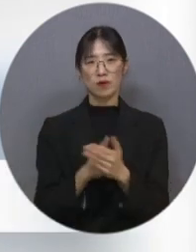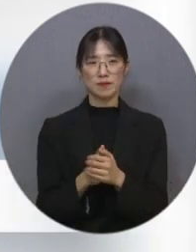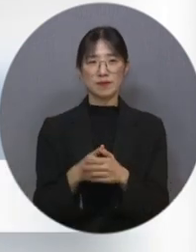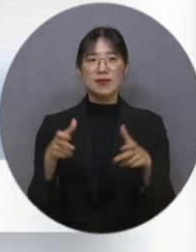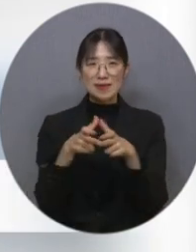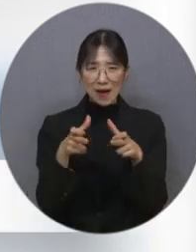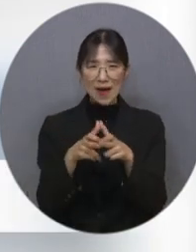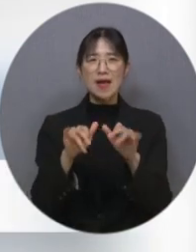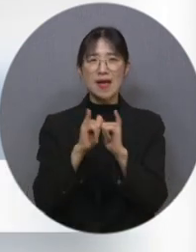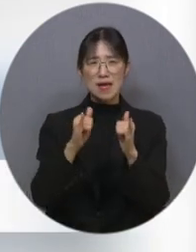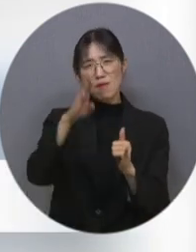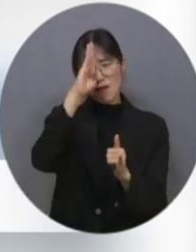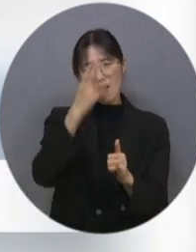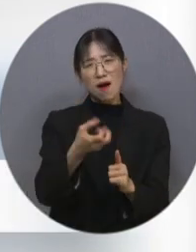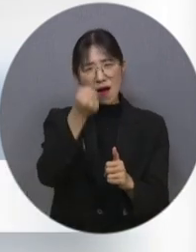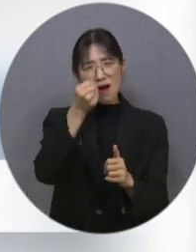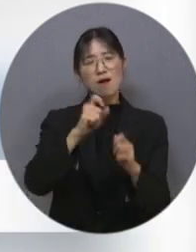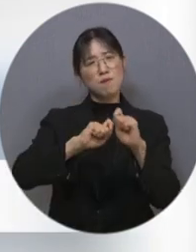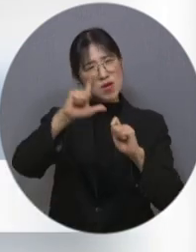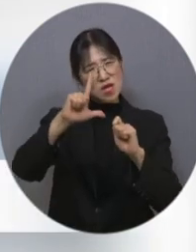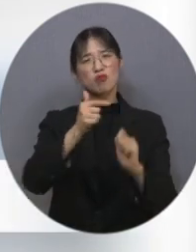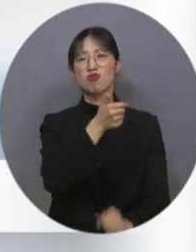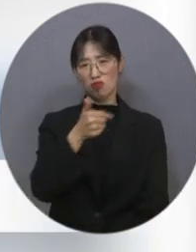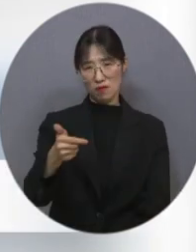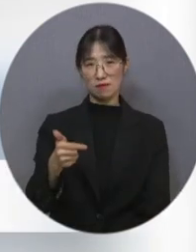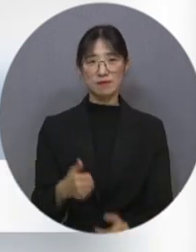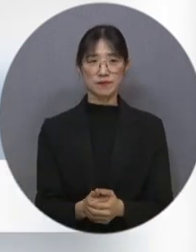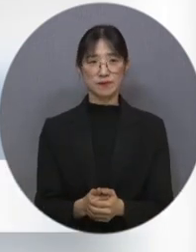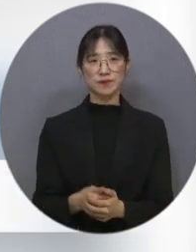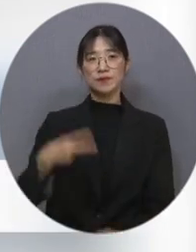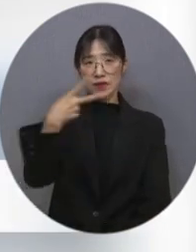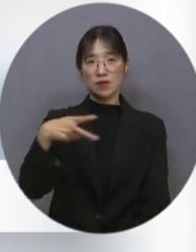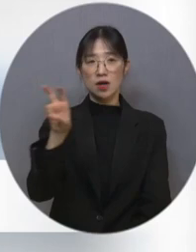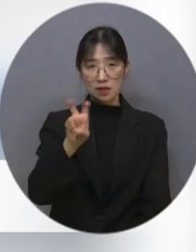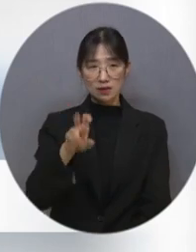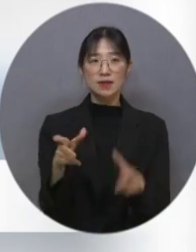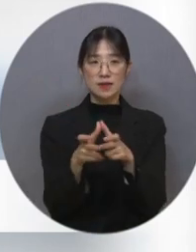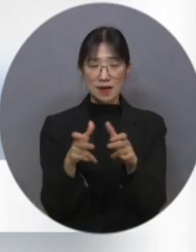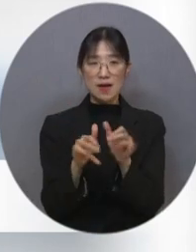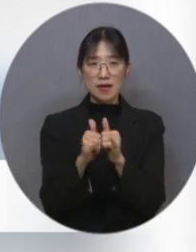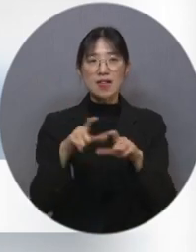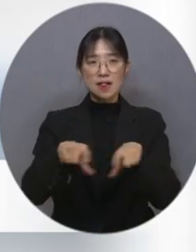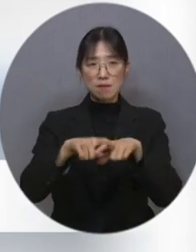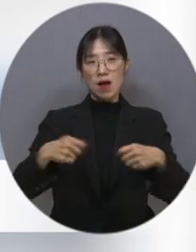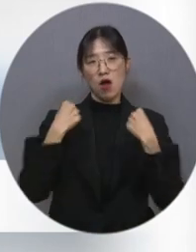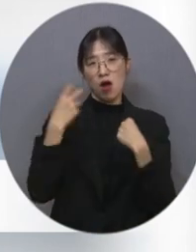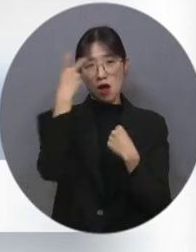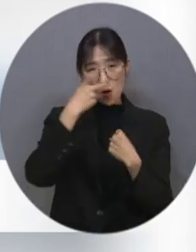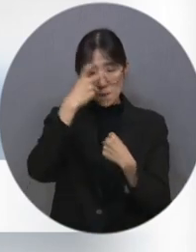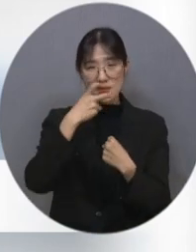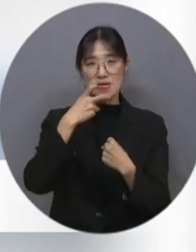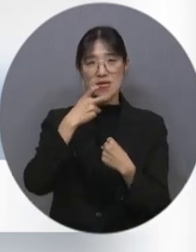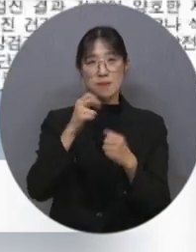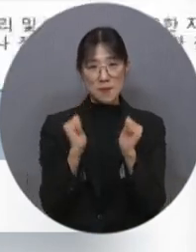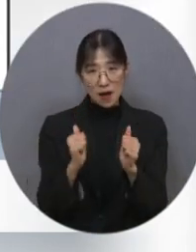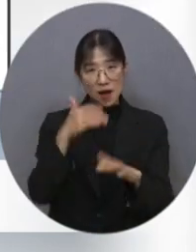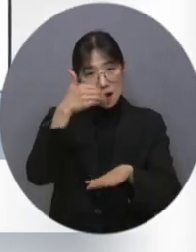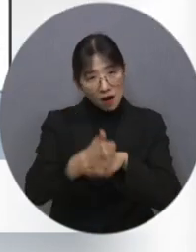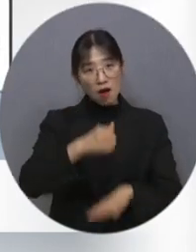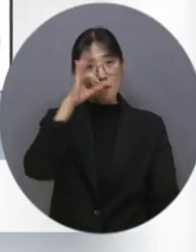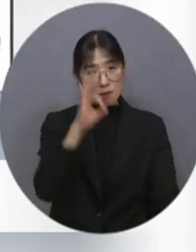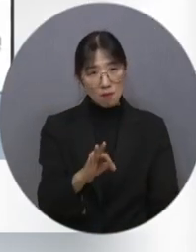장애인 유주전자 비율도 높은 수치를 보였습니다 2020년 장애인 일반 건강검진 판정 결과에 따르면